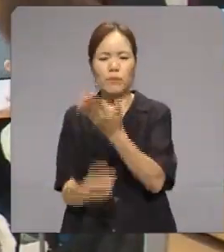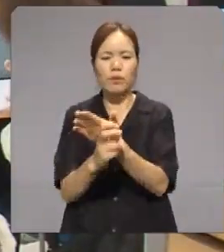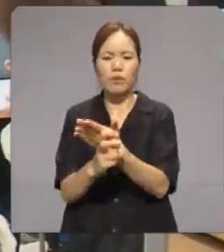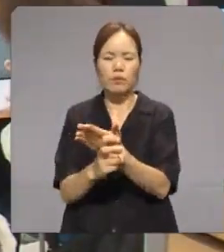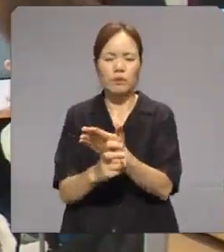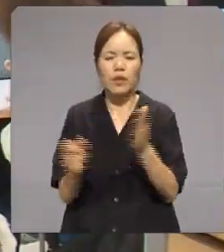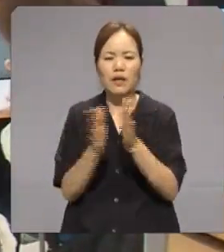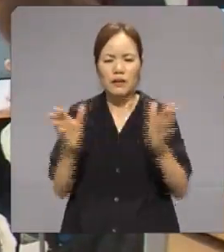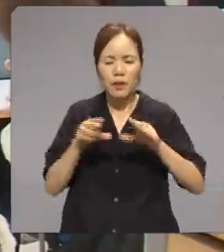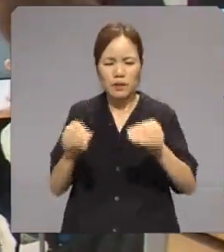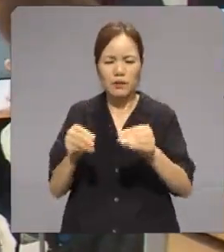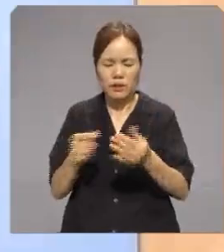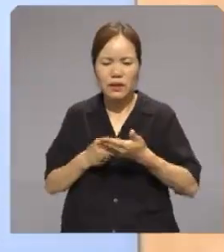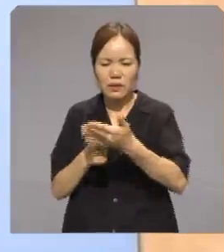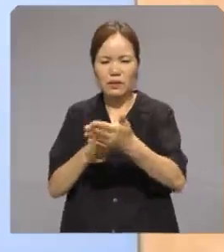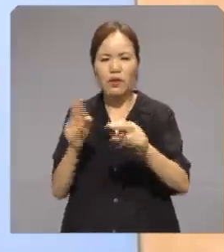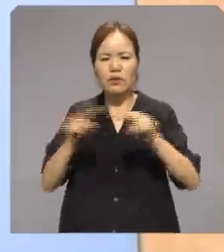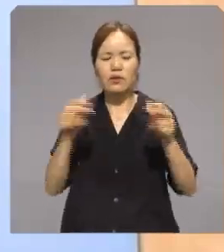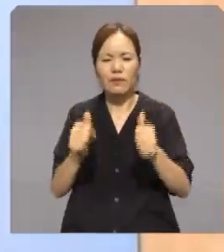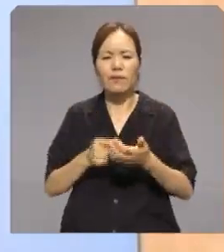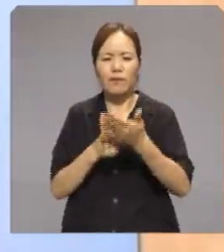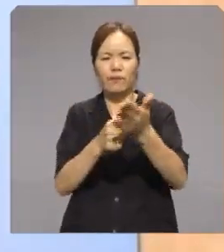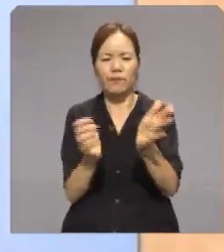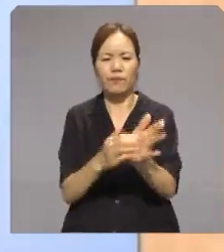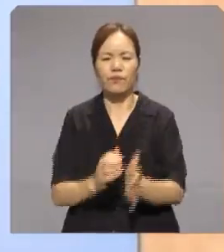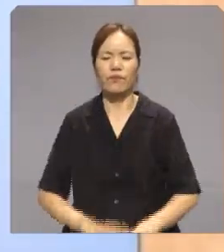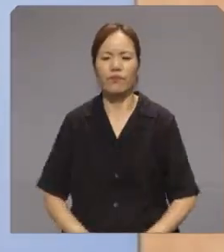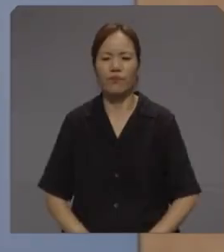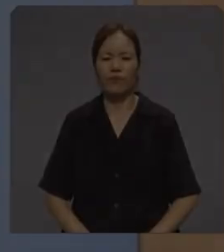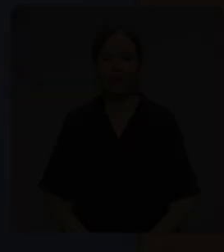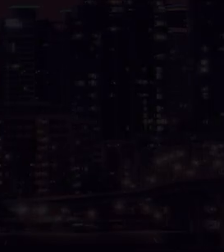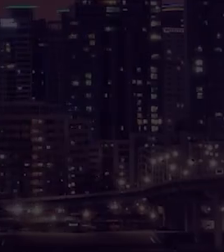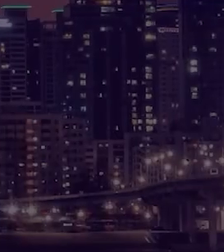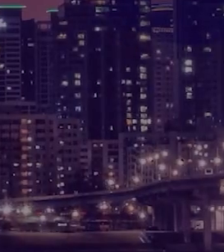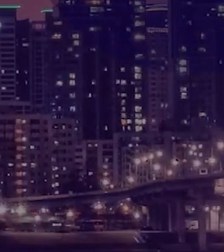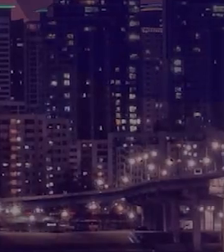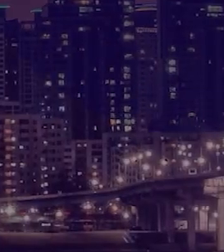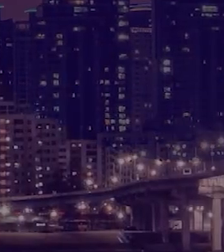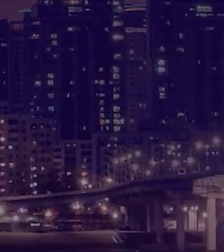소송을 내고 집행정지를 신청했습니다. OBS 뉴스 조성우입니다.